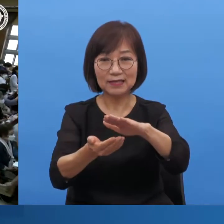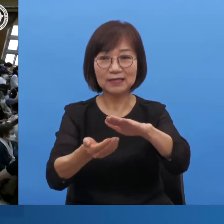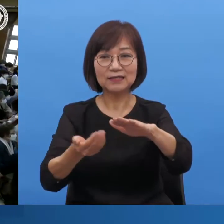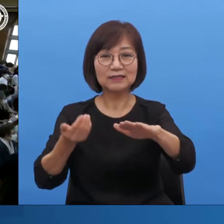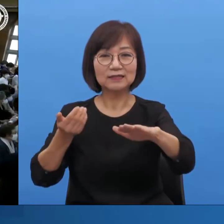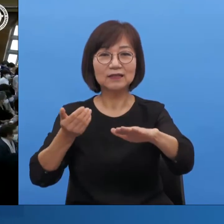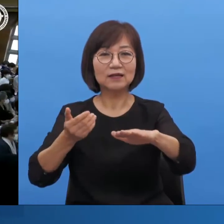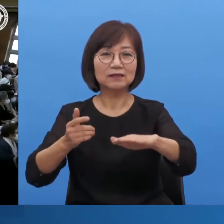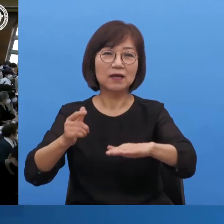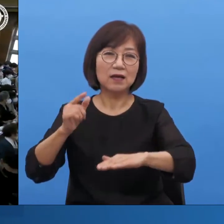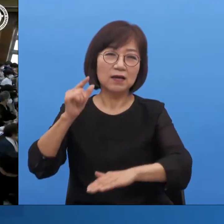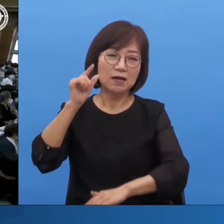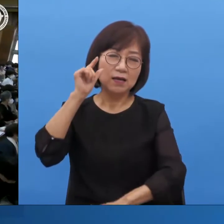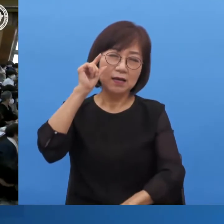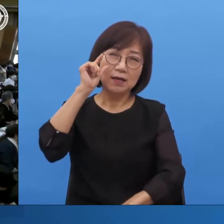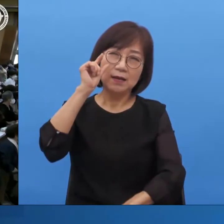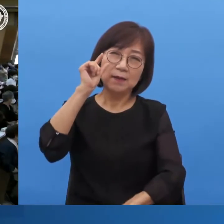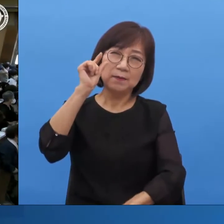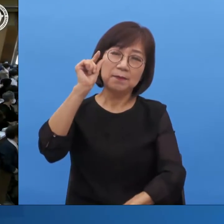뵙기 전에